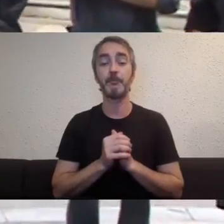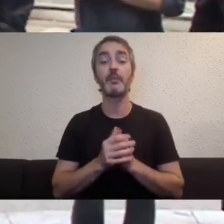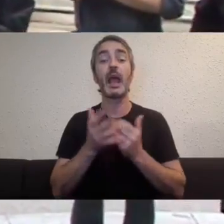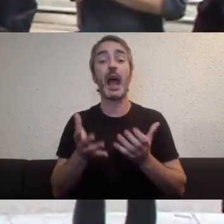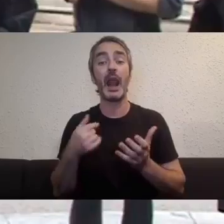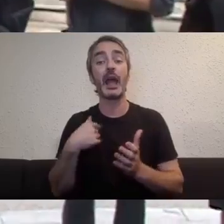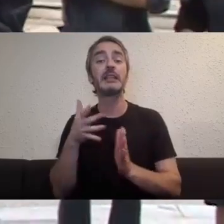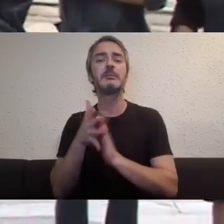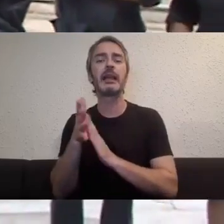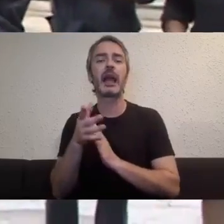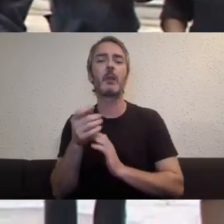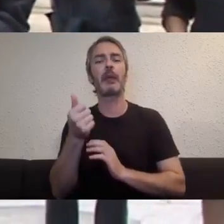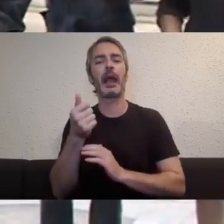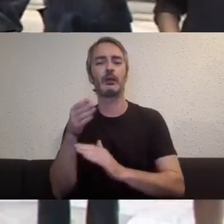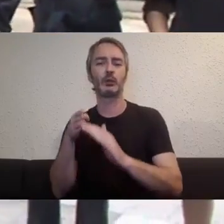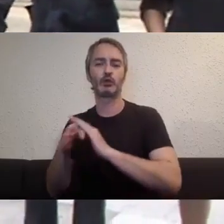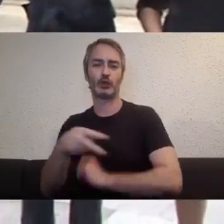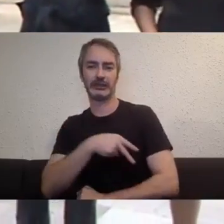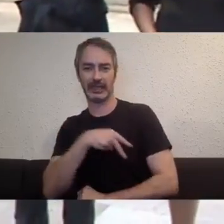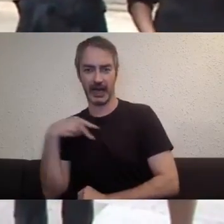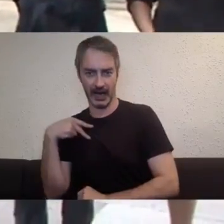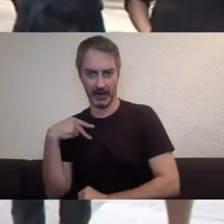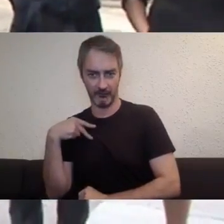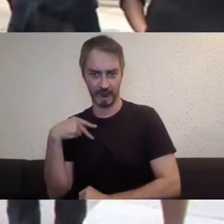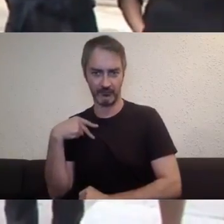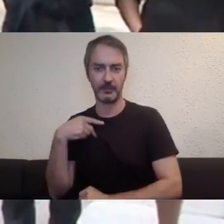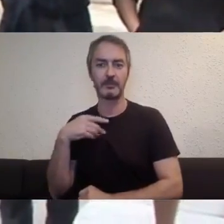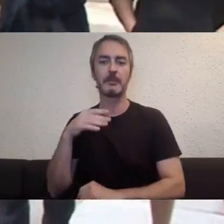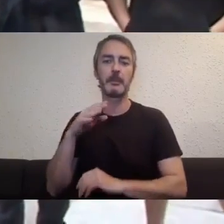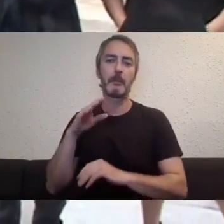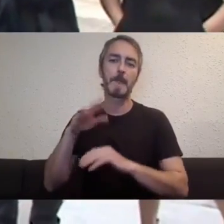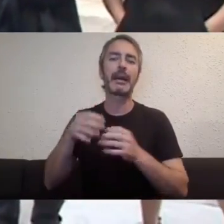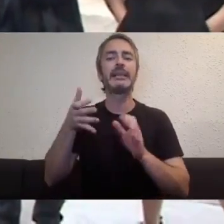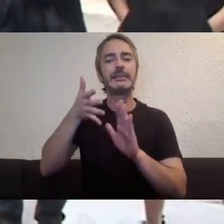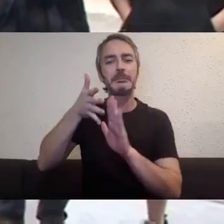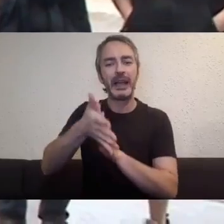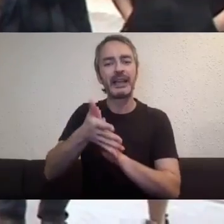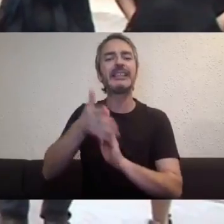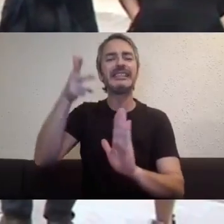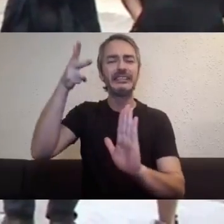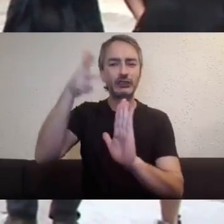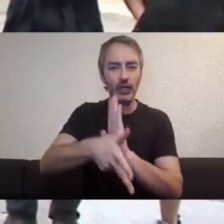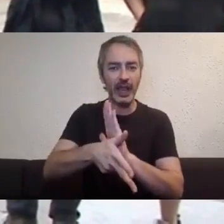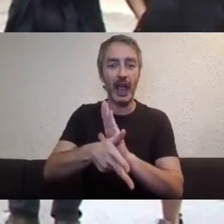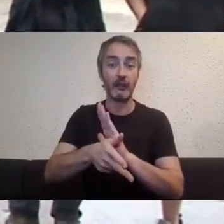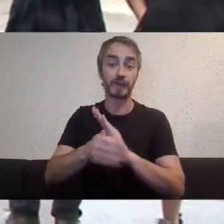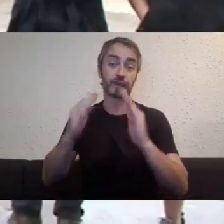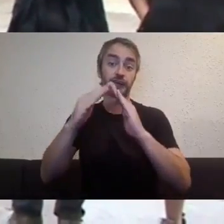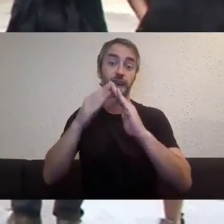bueno, ara així una mica a mode introductori, pues, era explicar-vos el que, bueno, la història de